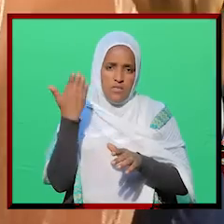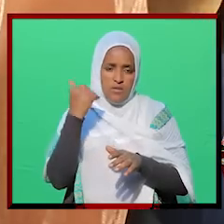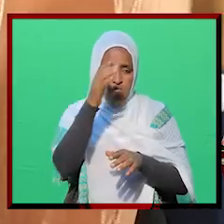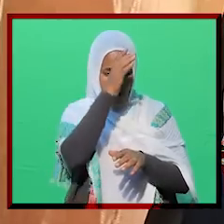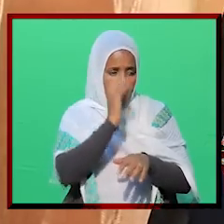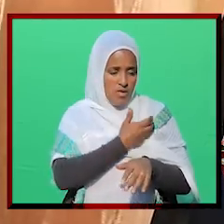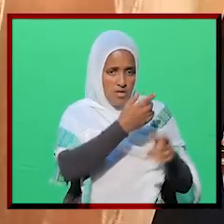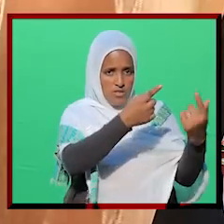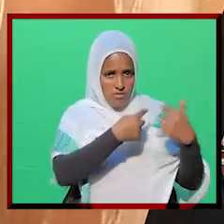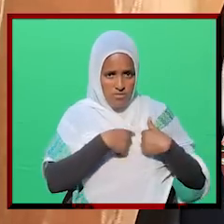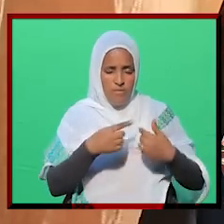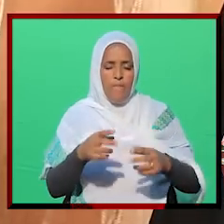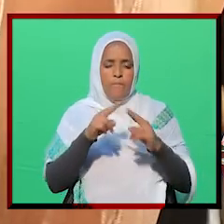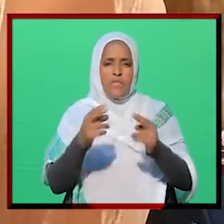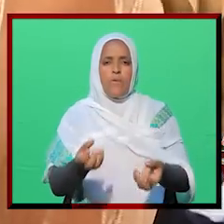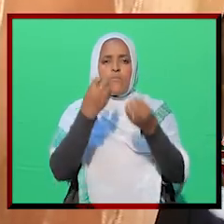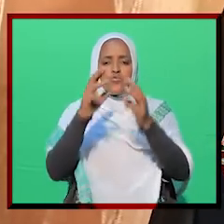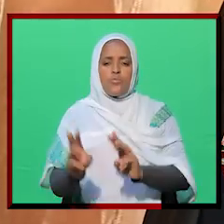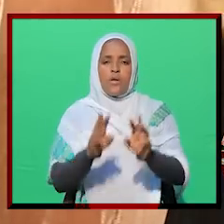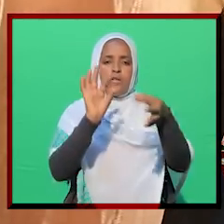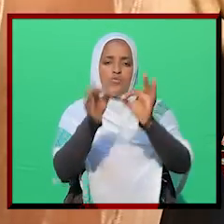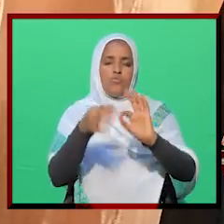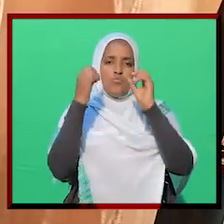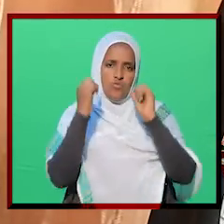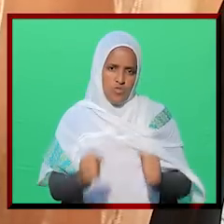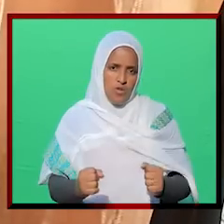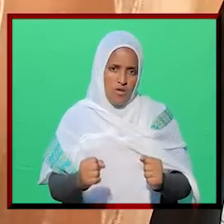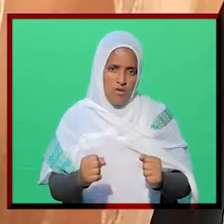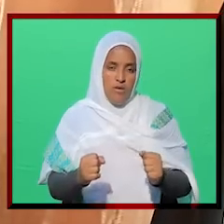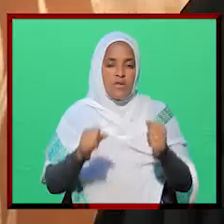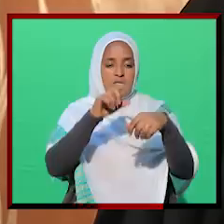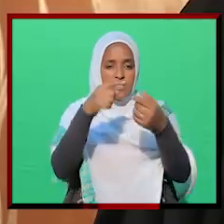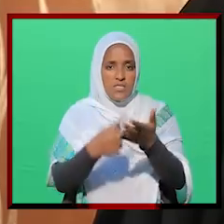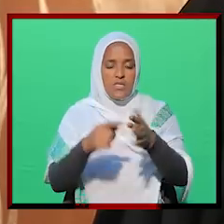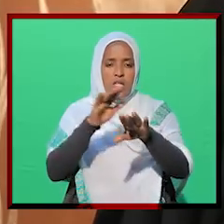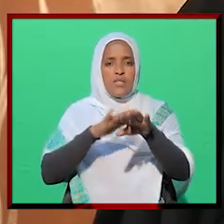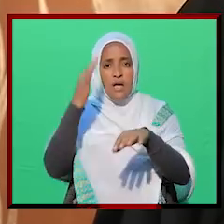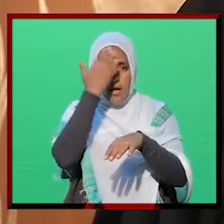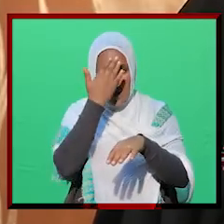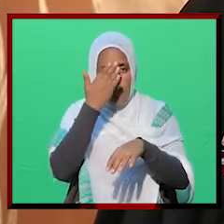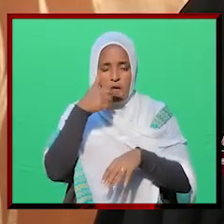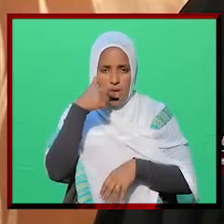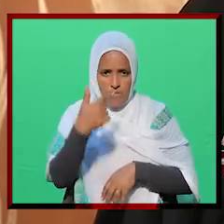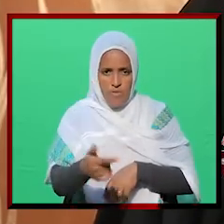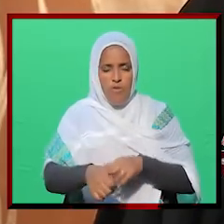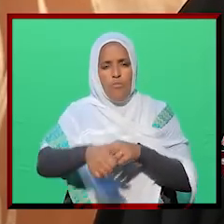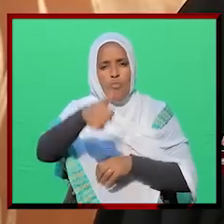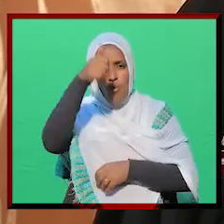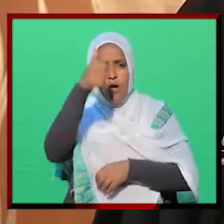ግሶች ቅድም የኔታም እንደተናገሩት በጣም በብዙ መንገድ ሊተረጎሙ እንደሚችሉ። ስለዚህ ይህ ተቀባ